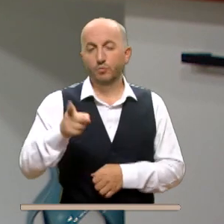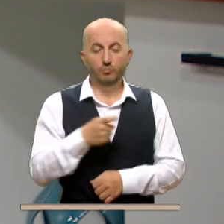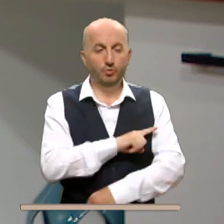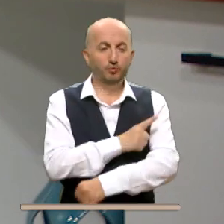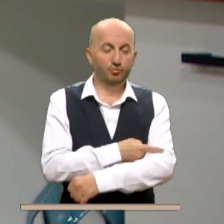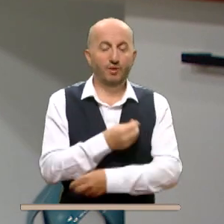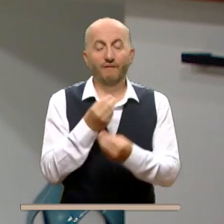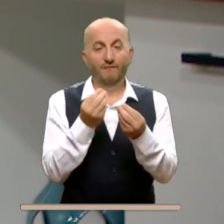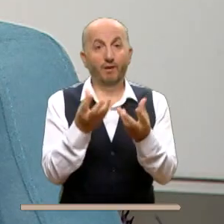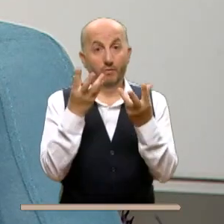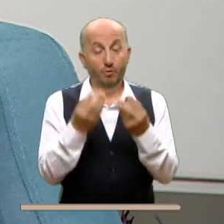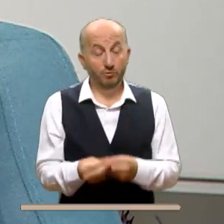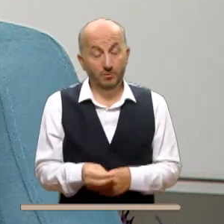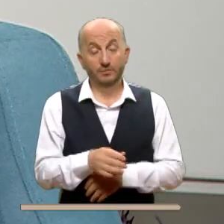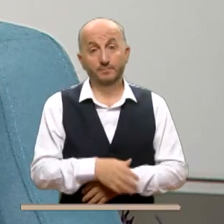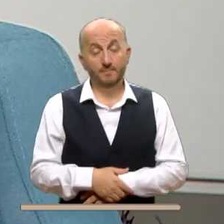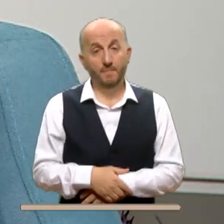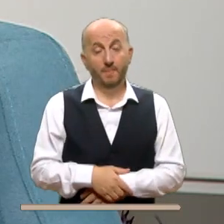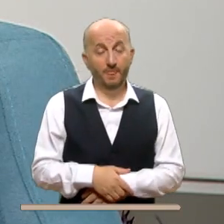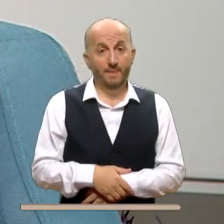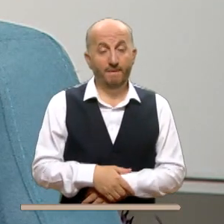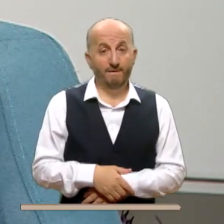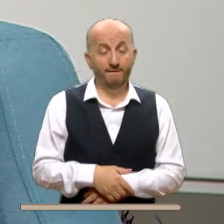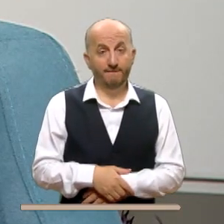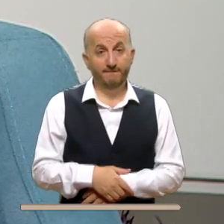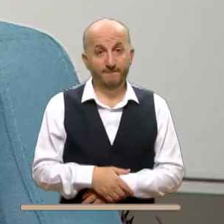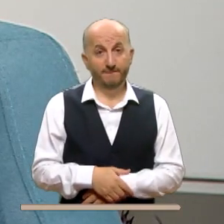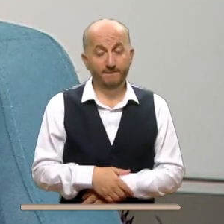vermek olmalı değil mi? Kesinlikle, kesinlikle. Yani